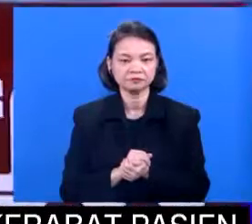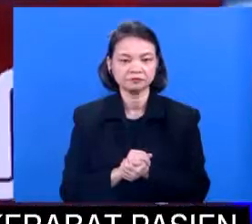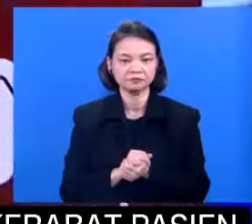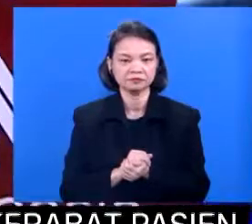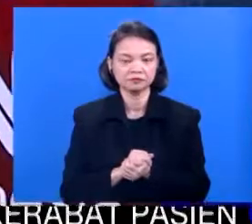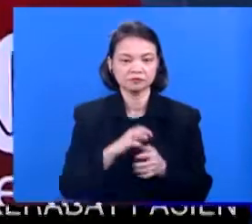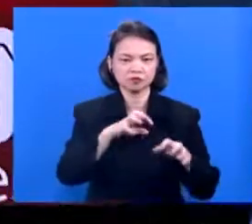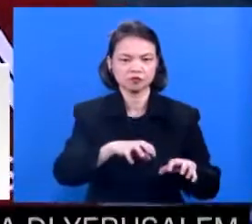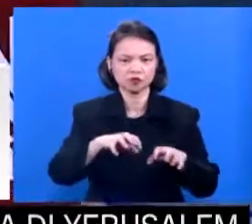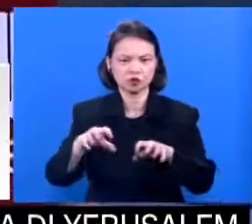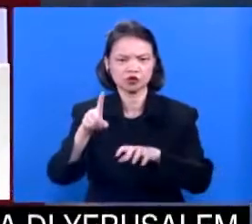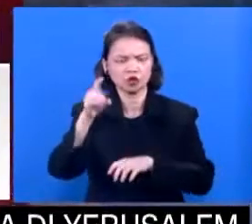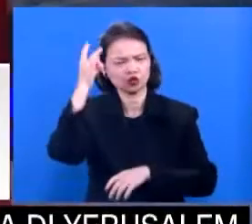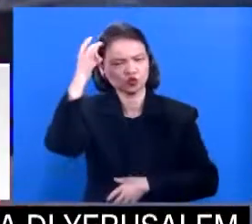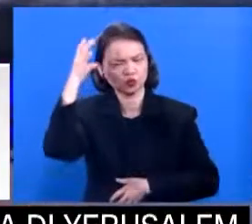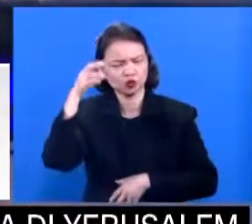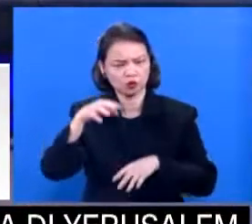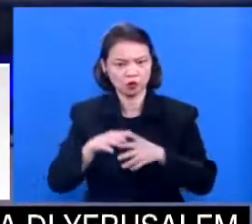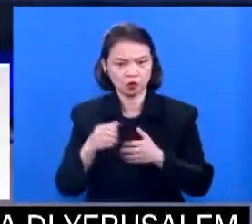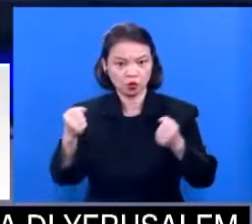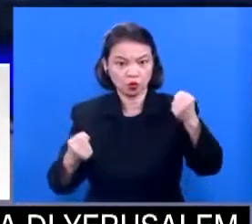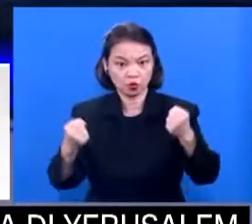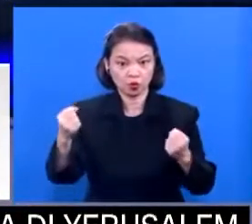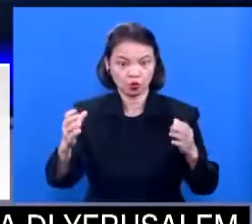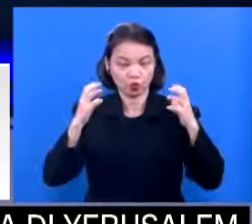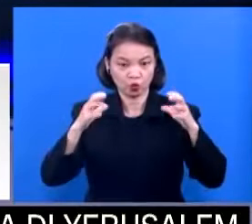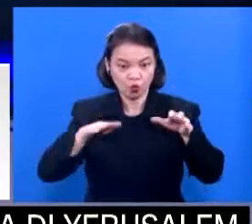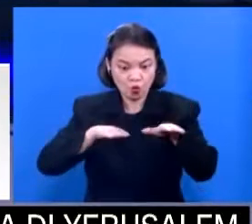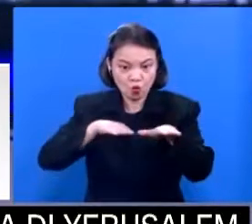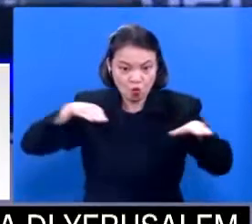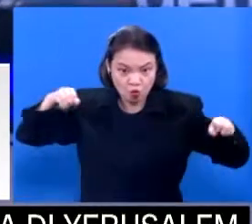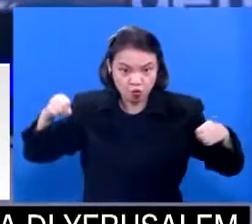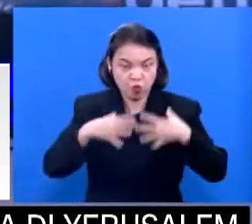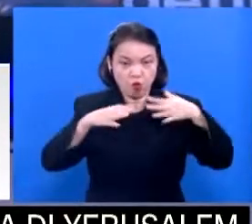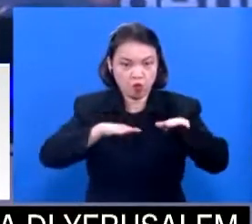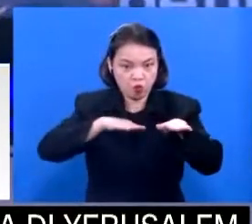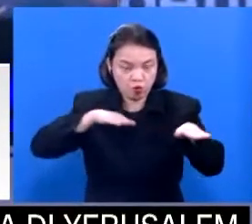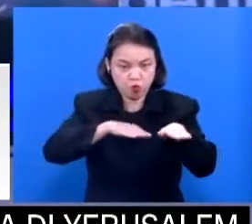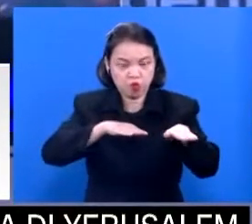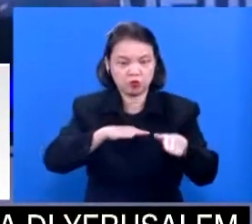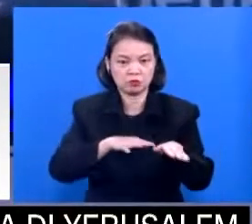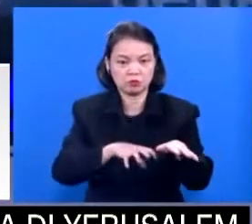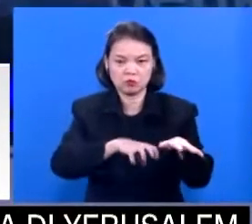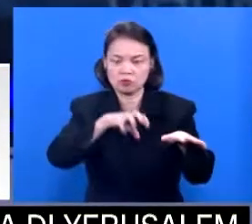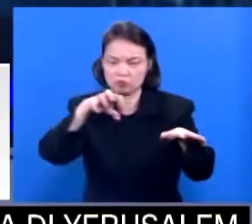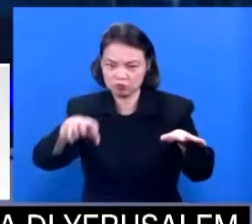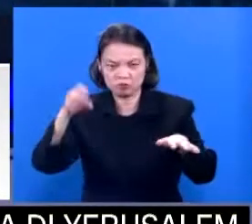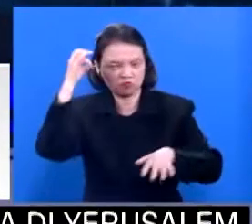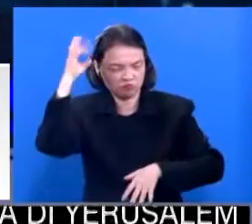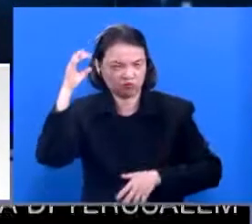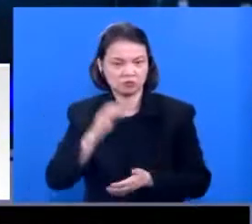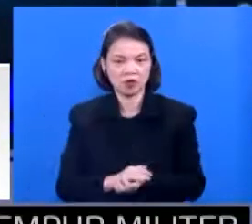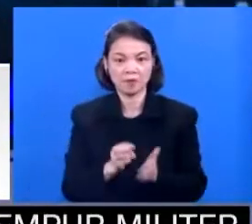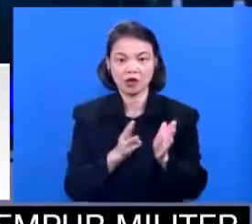Evakuasi seorang sopir yang terjepit usai sebuah truk trailer menabrak truk box di Sidoarjo, Jawa Timur berlangsung dramatis. Sementara di